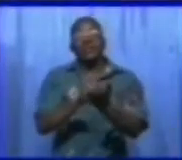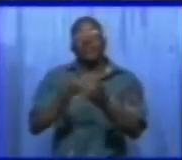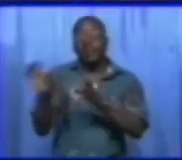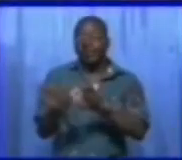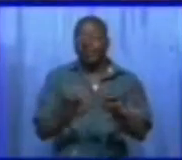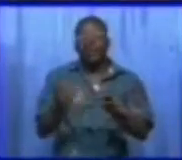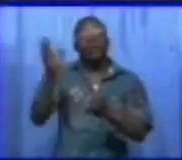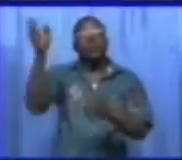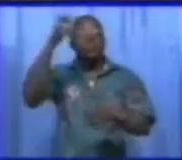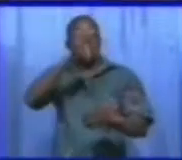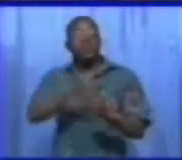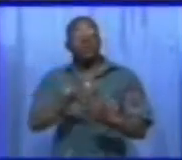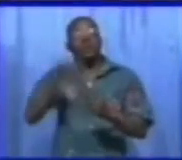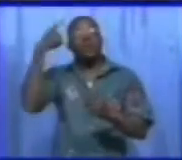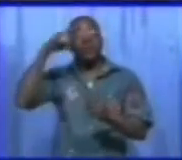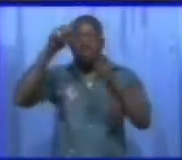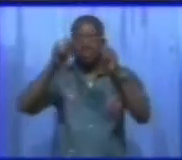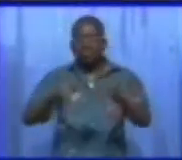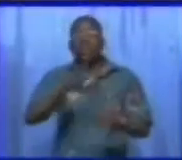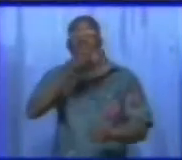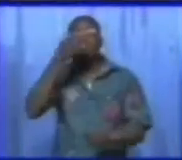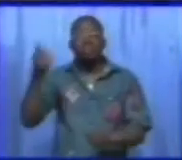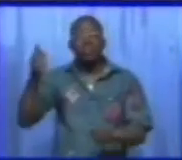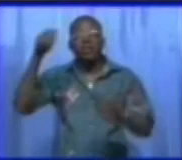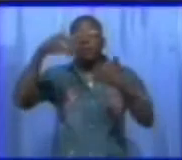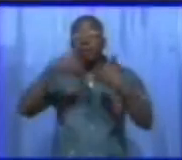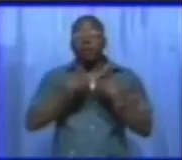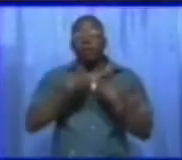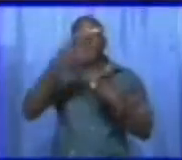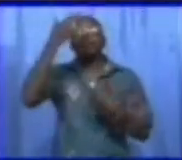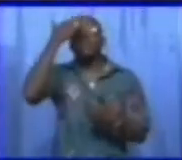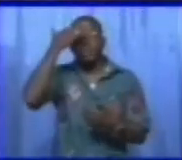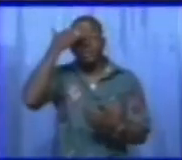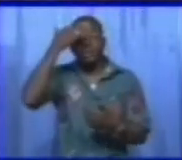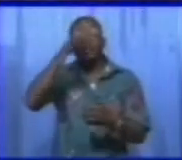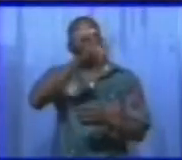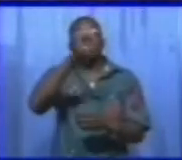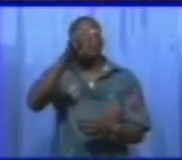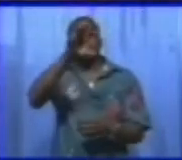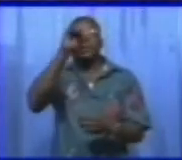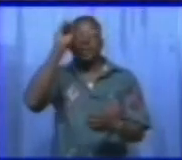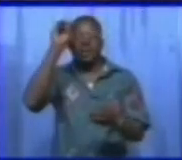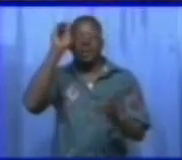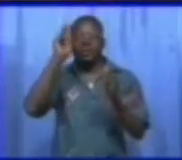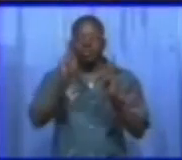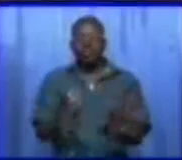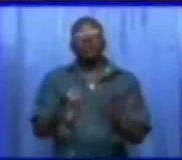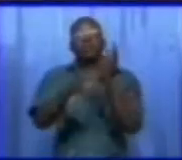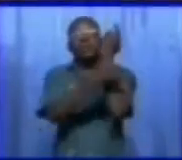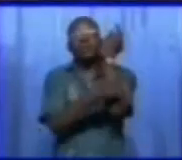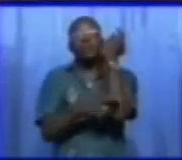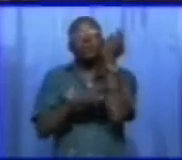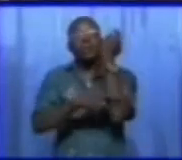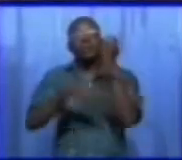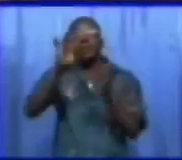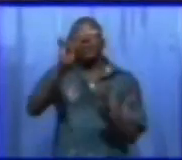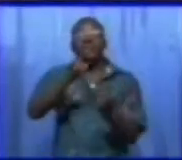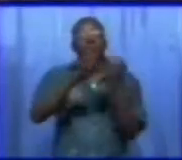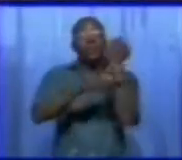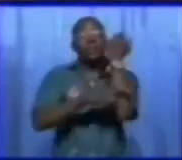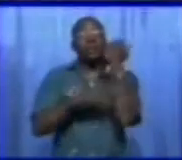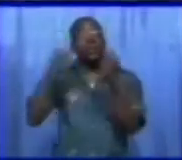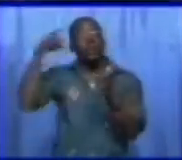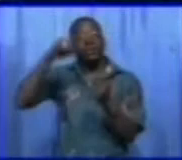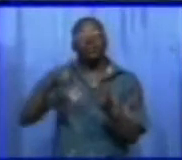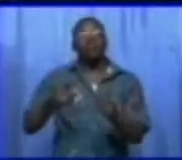faite aux participants qui pourront ainsi mieux se l'approprier. 150 personnes par région et 7 régions sont concernées par cette première